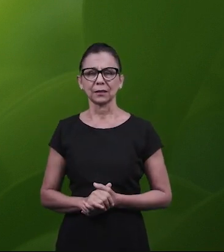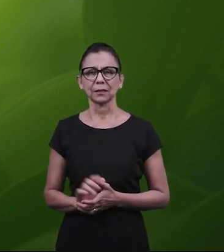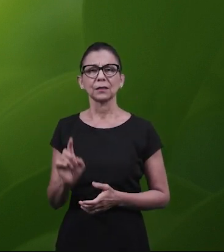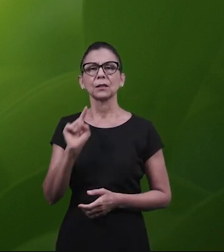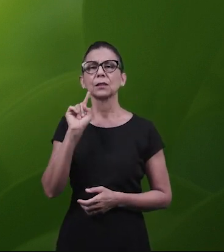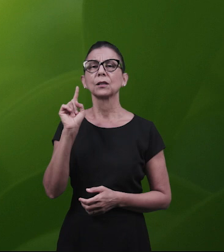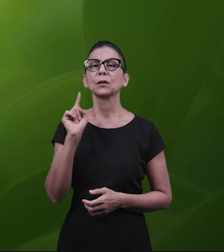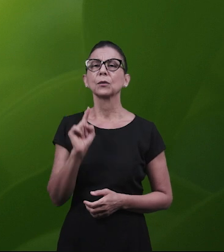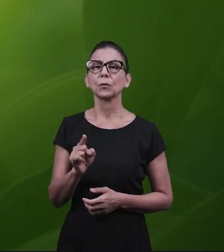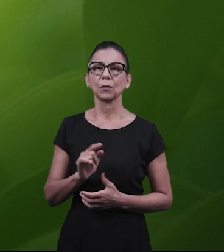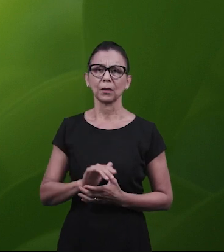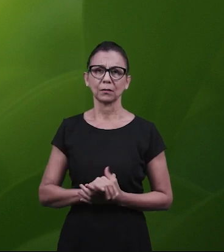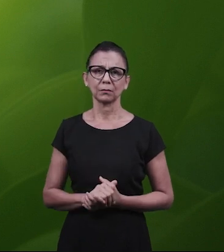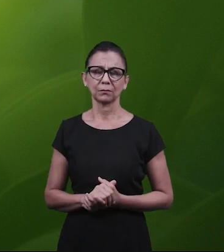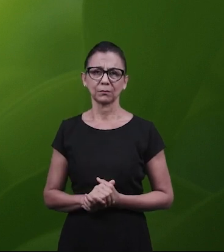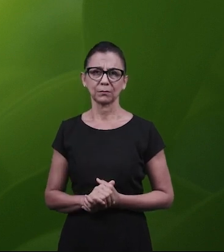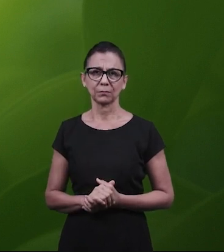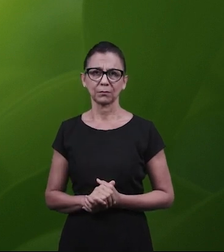pouvons faire.